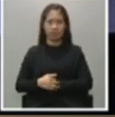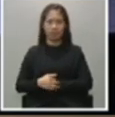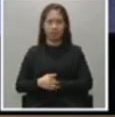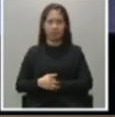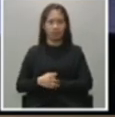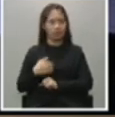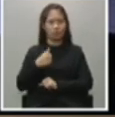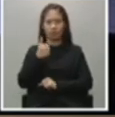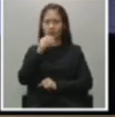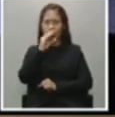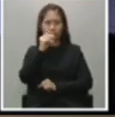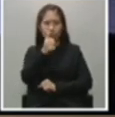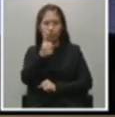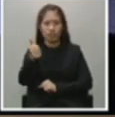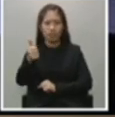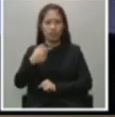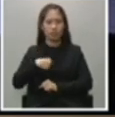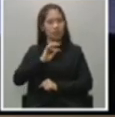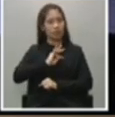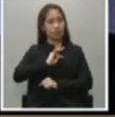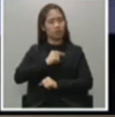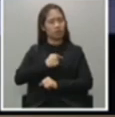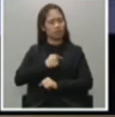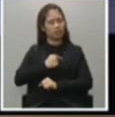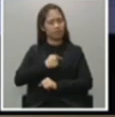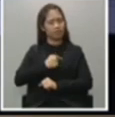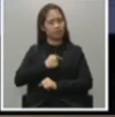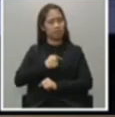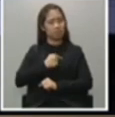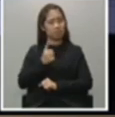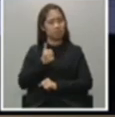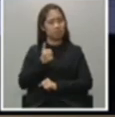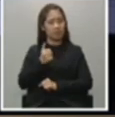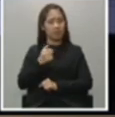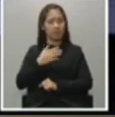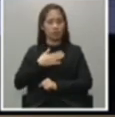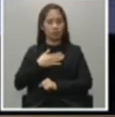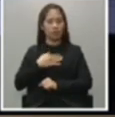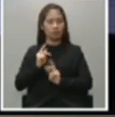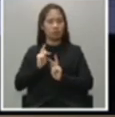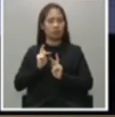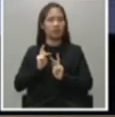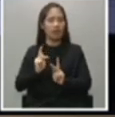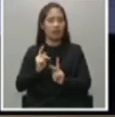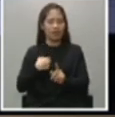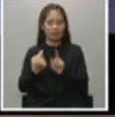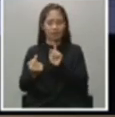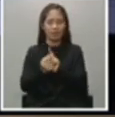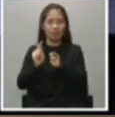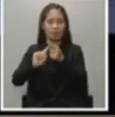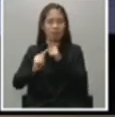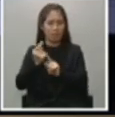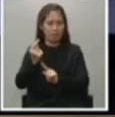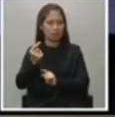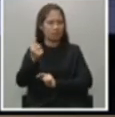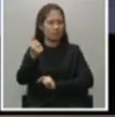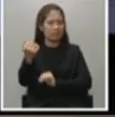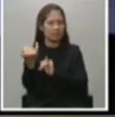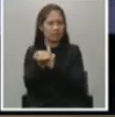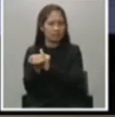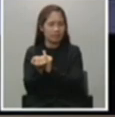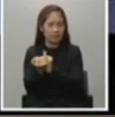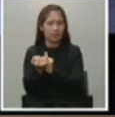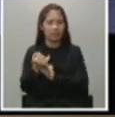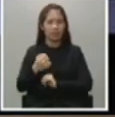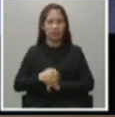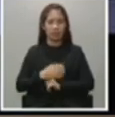very polite แล้วก็ทำให้ผมมีความรู้สึกว่านี่ผมก็จะพบเพื่อนของผมอีกคนนึงแล้วก็เป็นอย่างนั้นจริงๆเมื่อผ